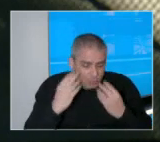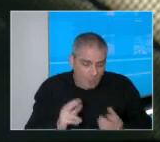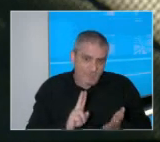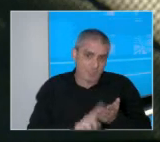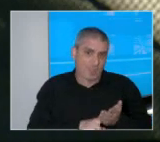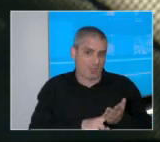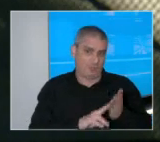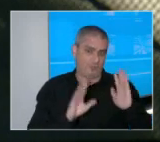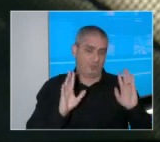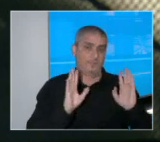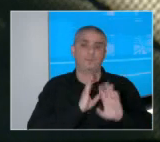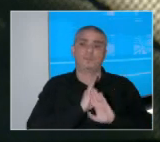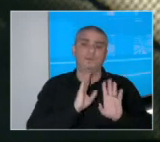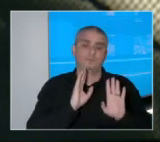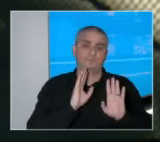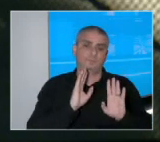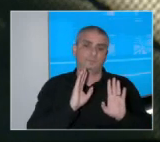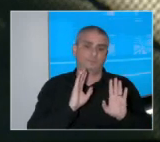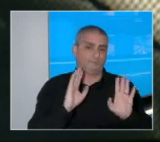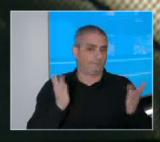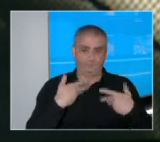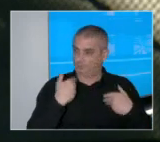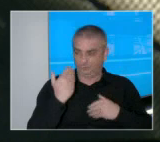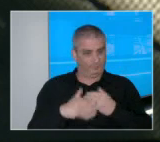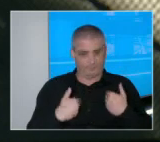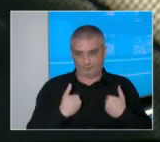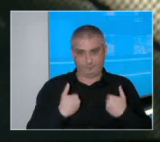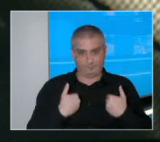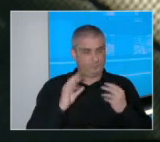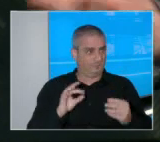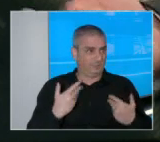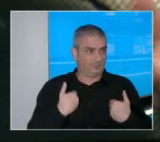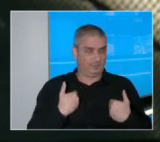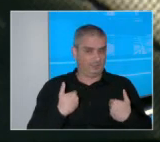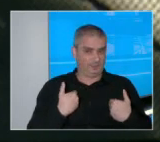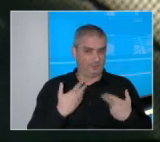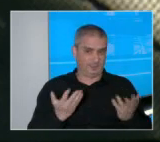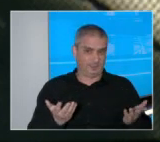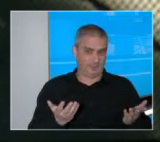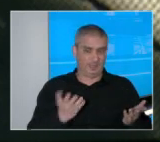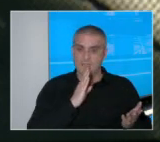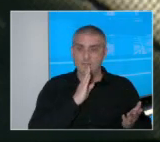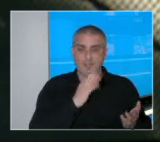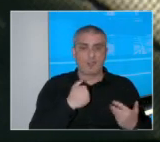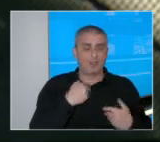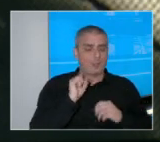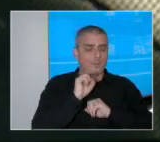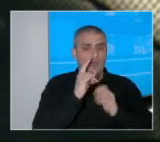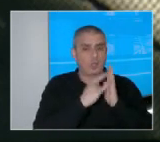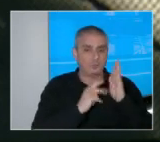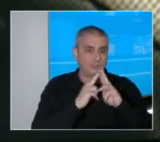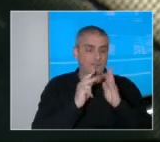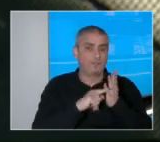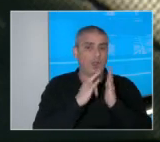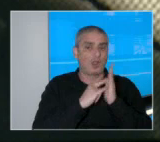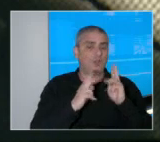ונכון. רטרואקטיבי גם? בלי שום... לא ייתנו לי לסיים? עד כדי כך, אני רגיל. זה תפקידנו. אני רגיל, אין בעיה. אנחנו בעד חוק צרפתי, כי חוק